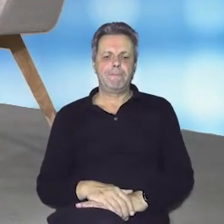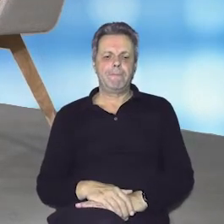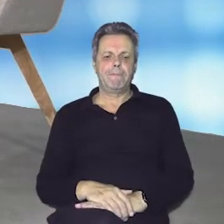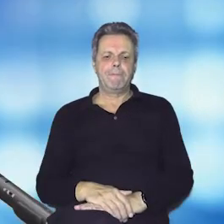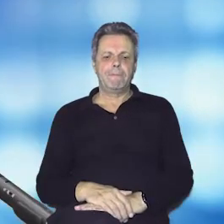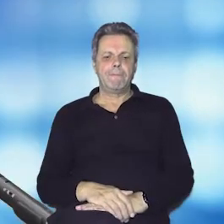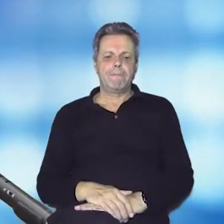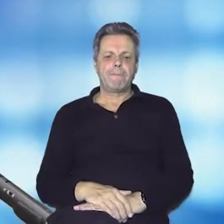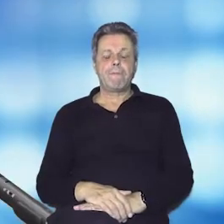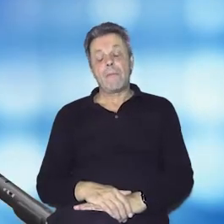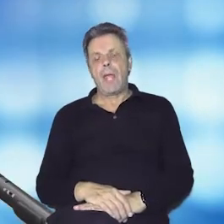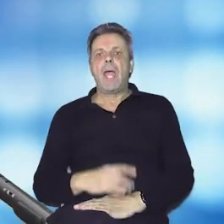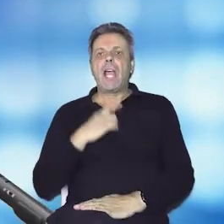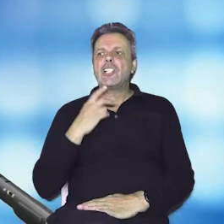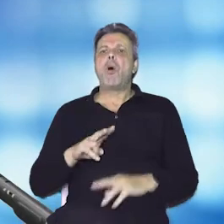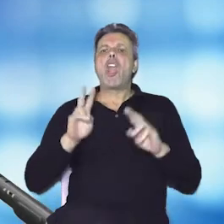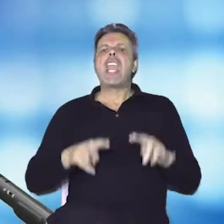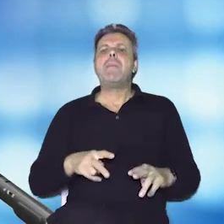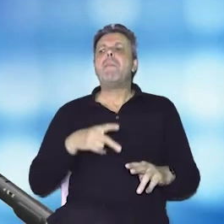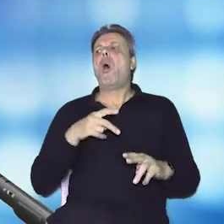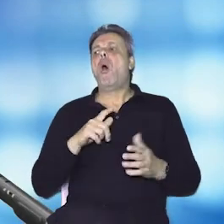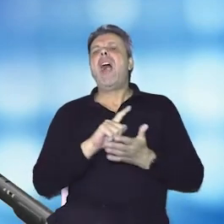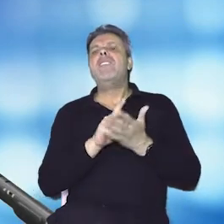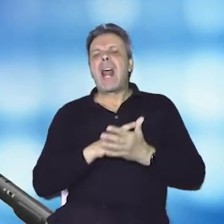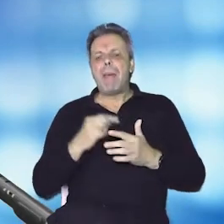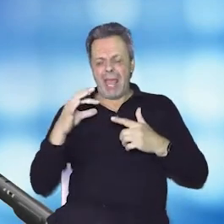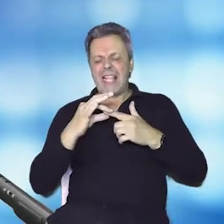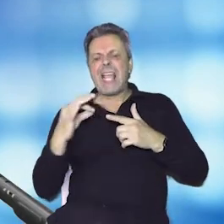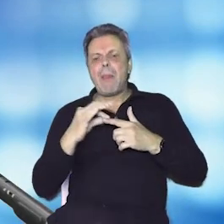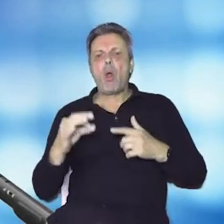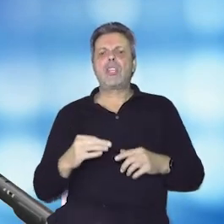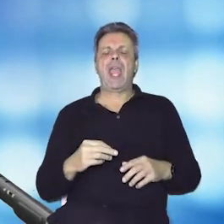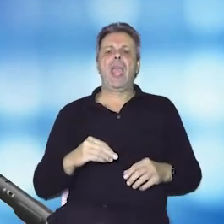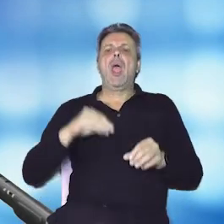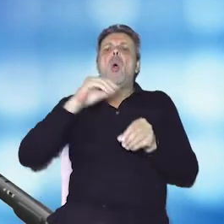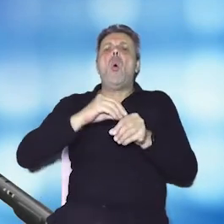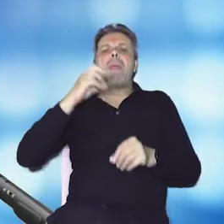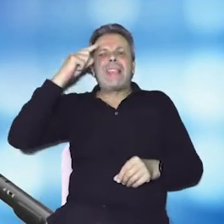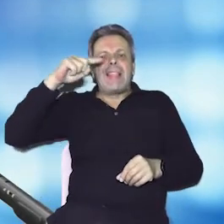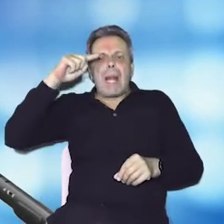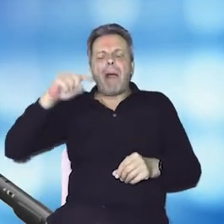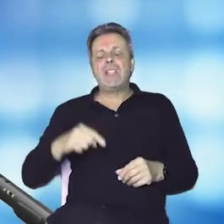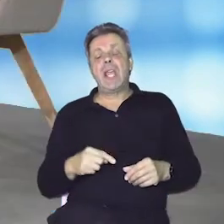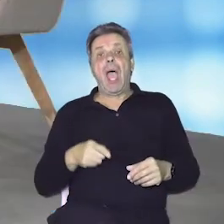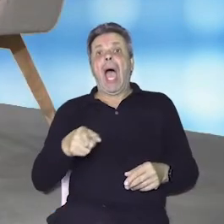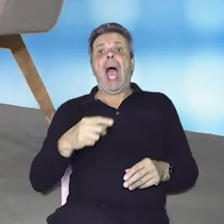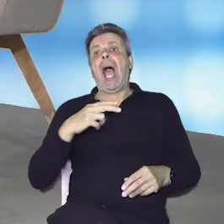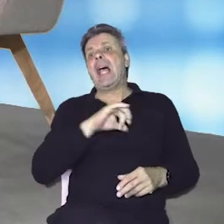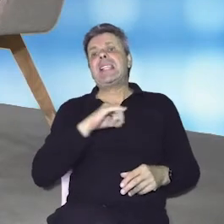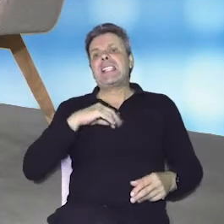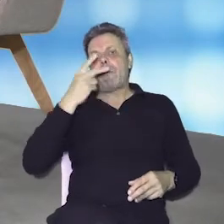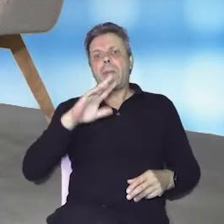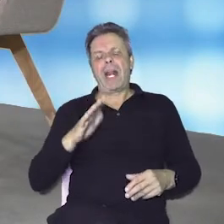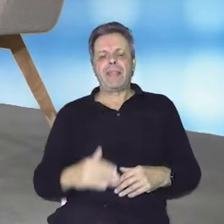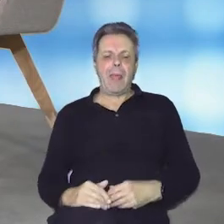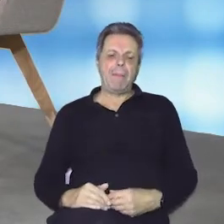čujte, ima vremena za nokte i za umjetne trepavice, a za ovo nema. Mislim, meni je to jako žao. To je, ali se onda poslije ima vremena, nažalost. Onda